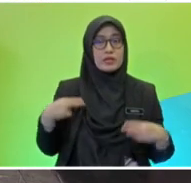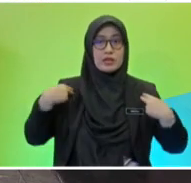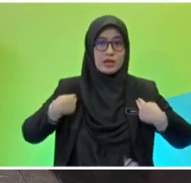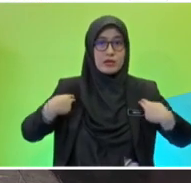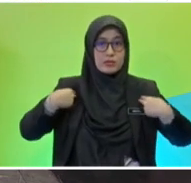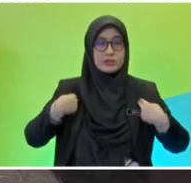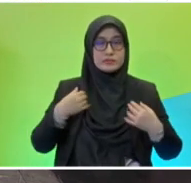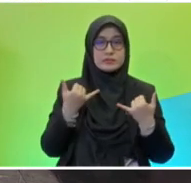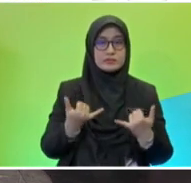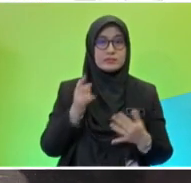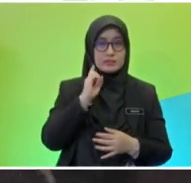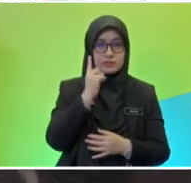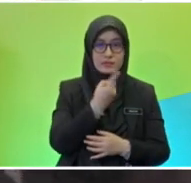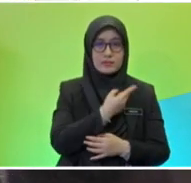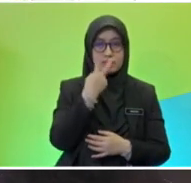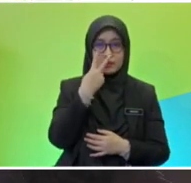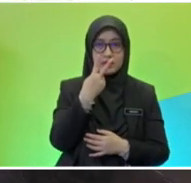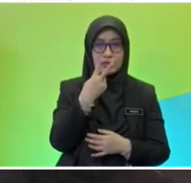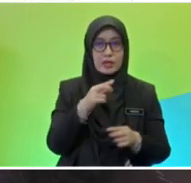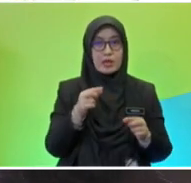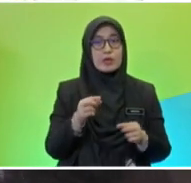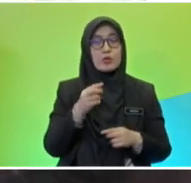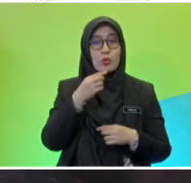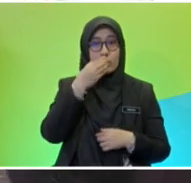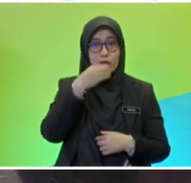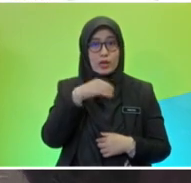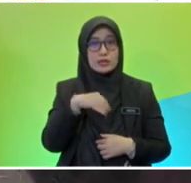Macam mana Tengok gajah bergerak.